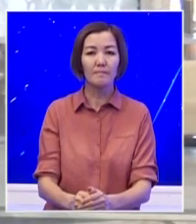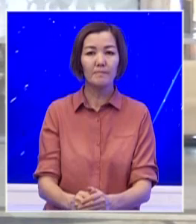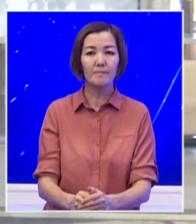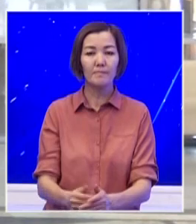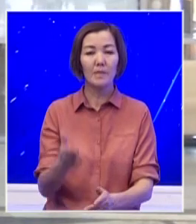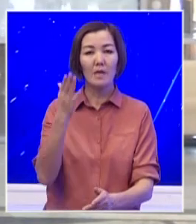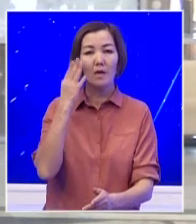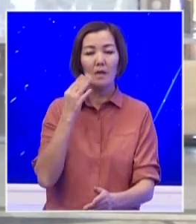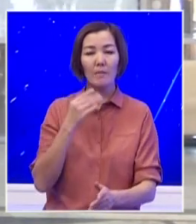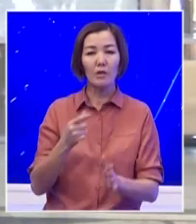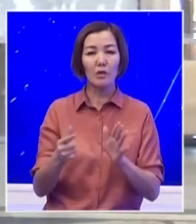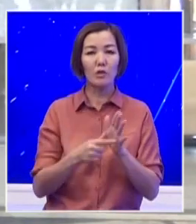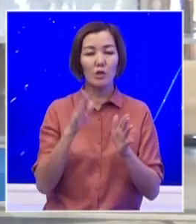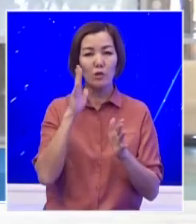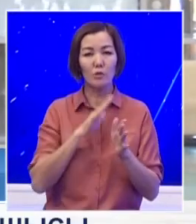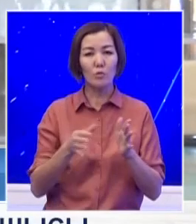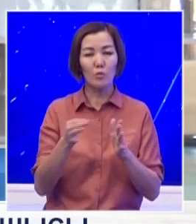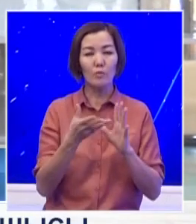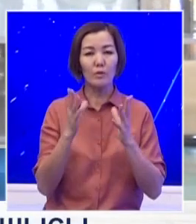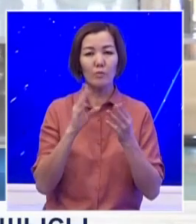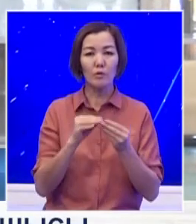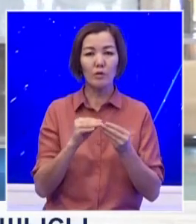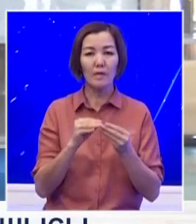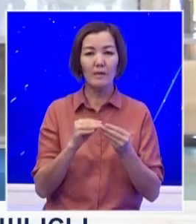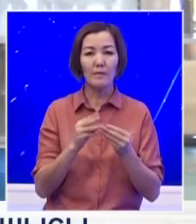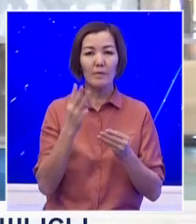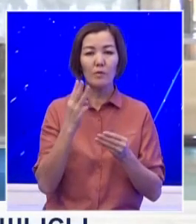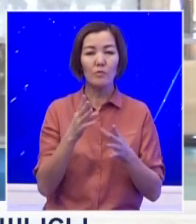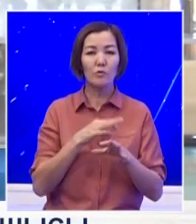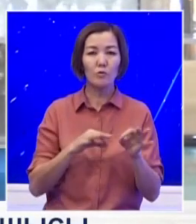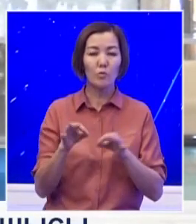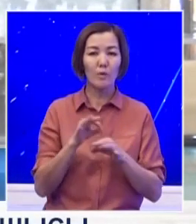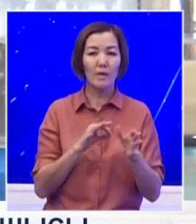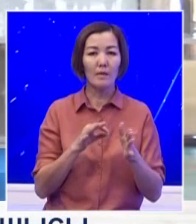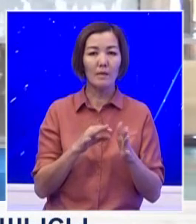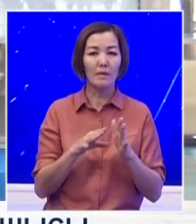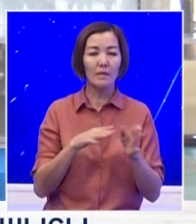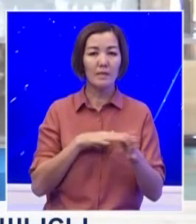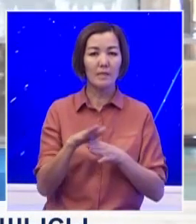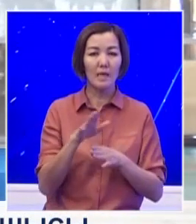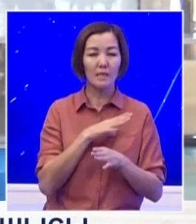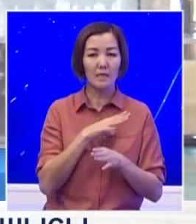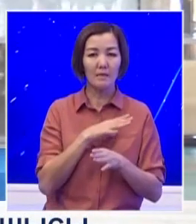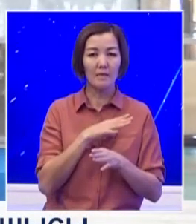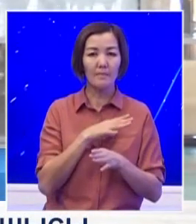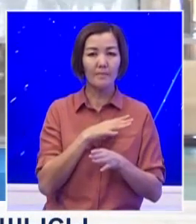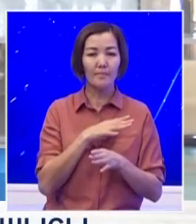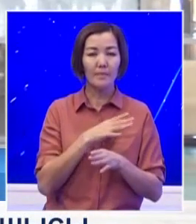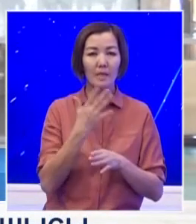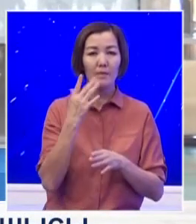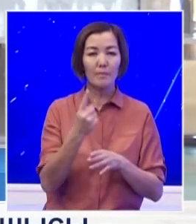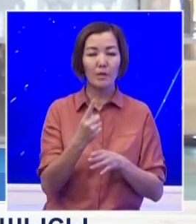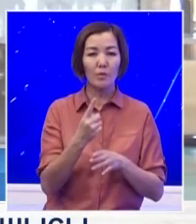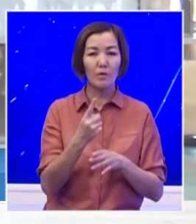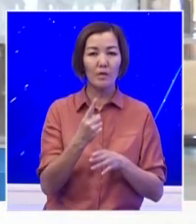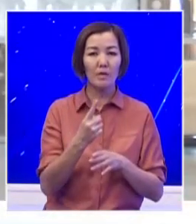Алматы Жетісу облысында 3 жоба іске асырылды. Оның біреуі мысалға